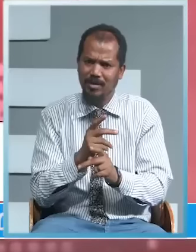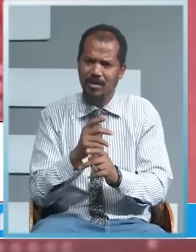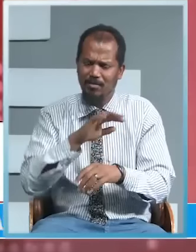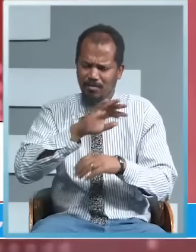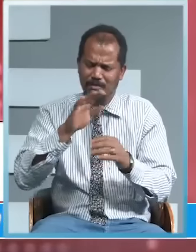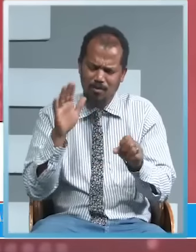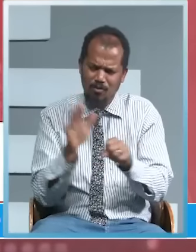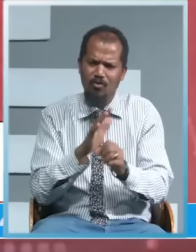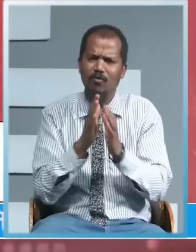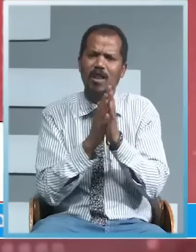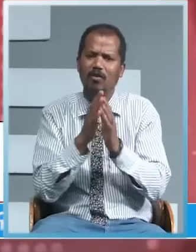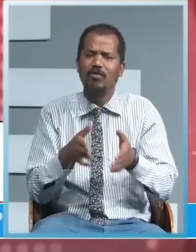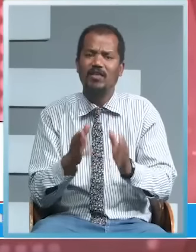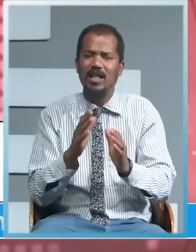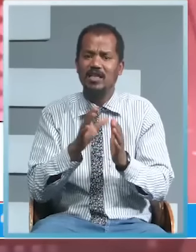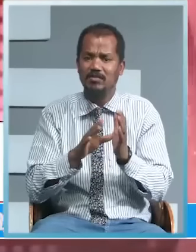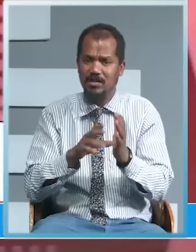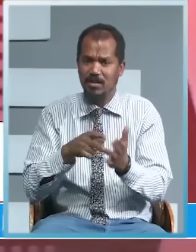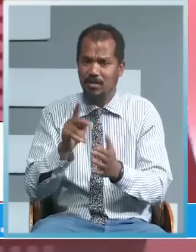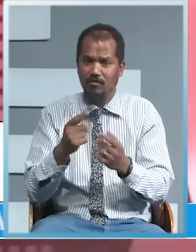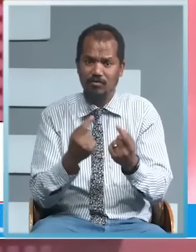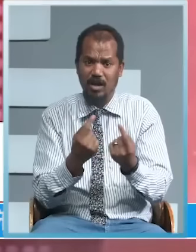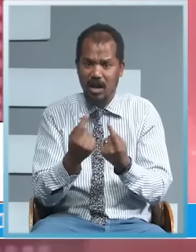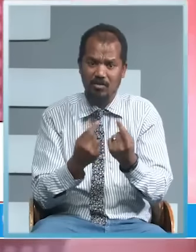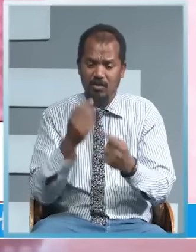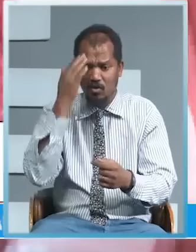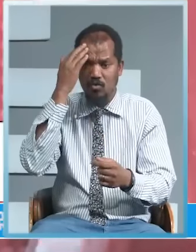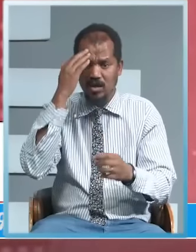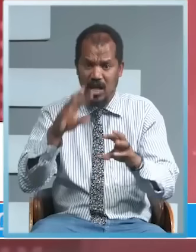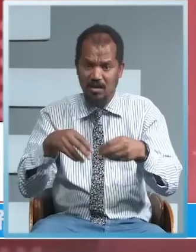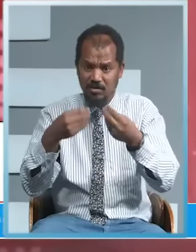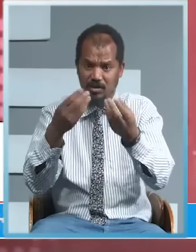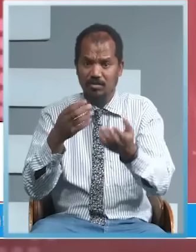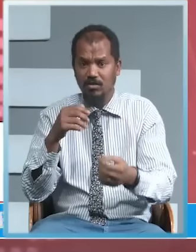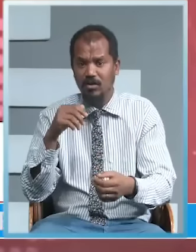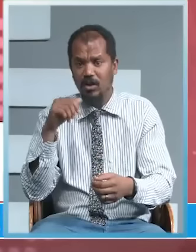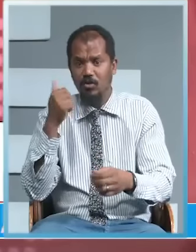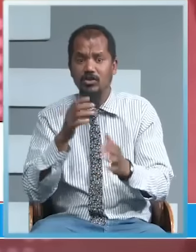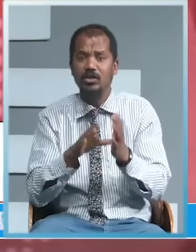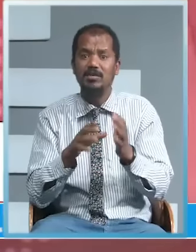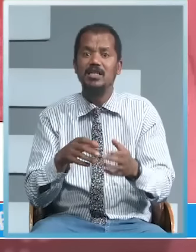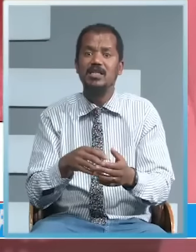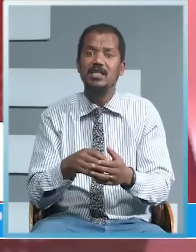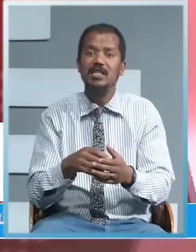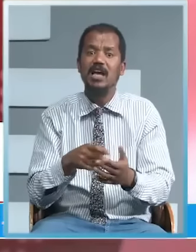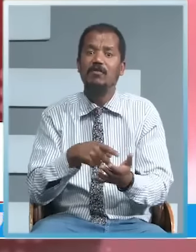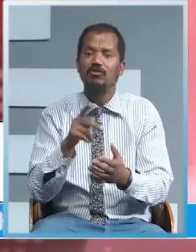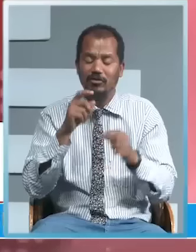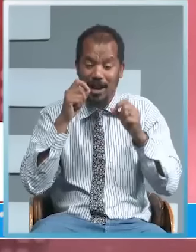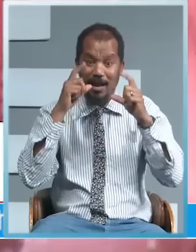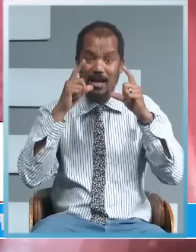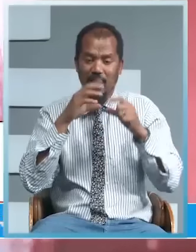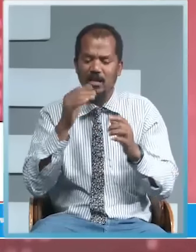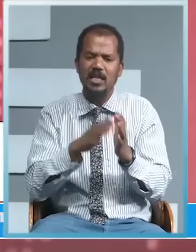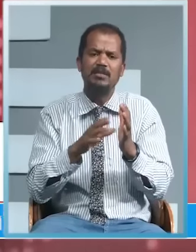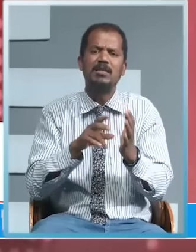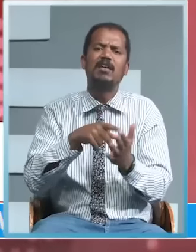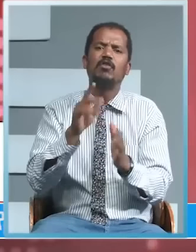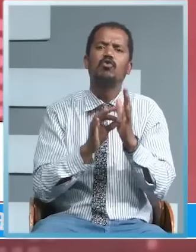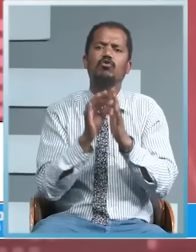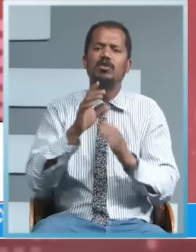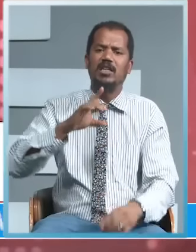በሙሉ ፍላጎትና ፍቃደኝነት ግብር ለሚከፍሉ ነጋዴዎች እውቅና የሚሰጠው ሌሎች ግብር ከፋዮችን ለማነቃቃትና የግብር